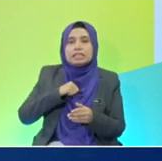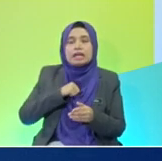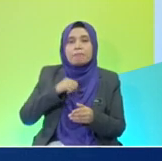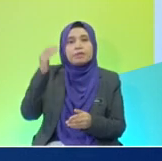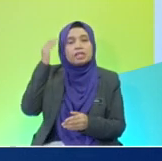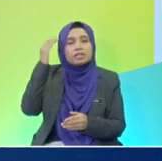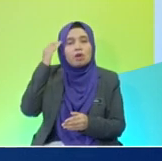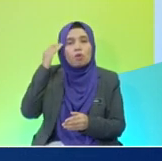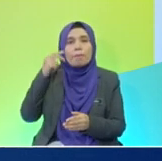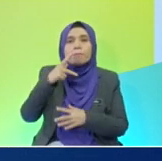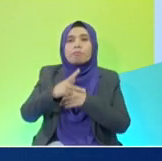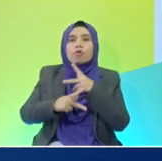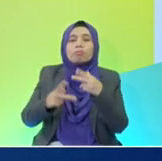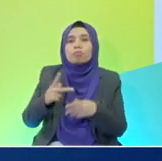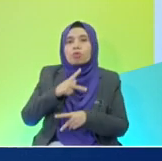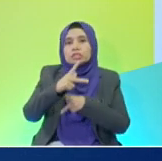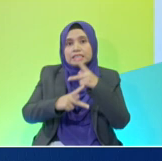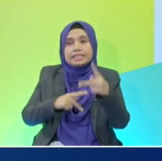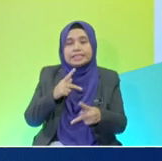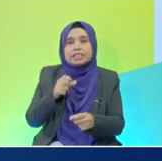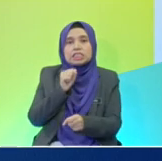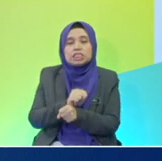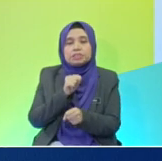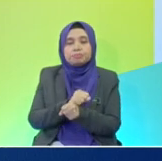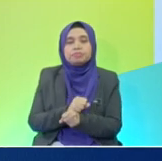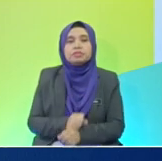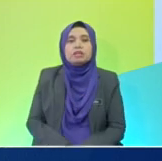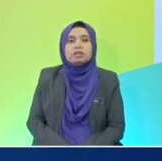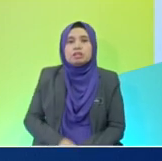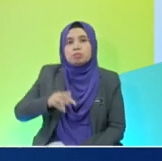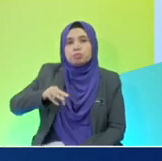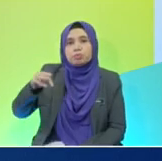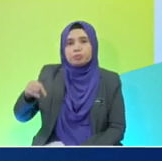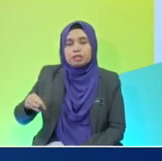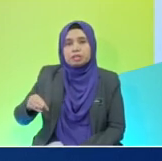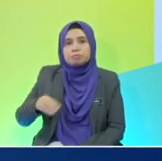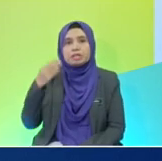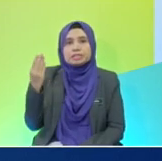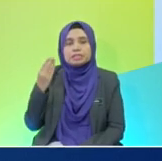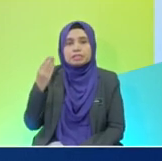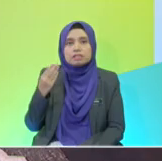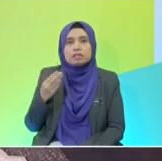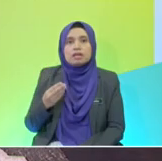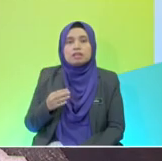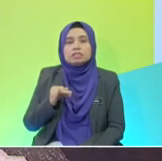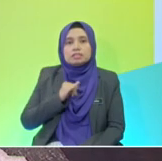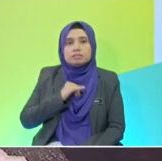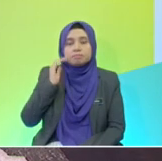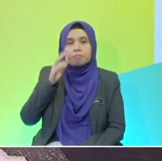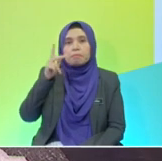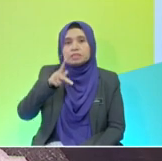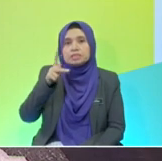oke maksud saya sendiri biasanya kebiasaannya lah murid-murid saya yang melakukan kerja Amali saya akan